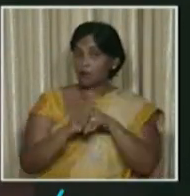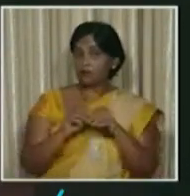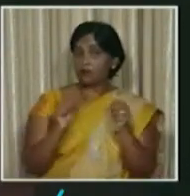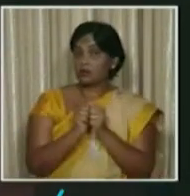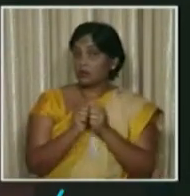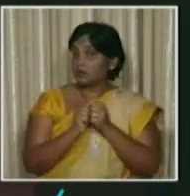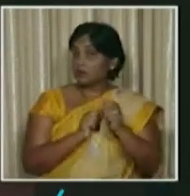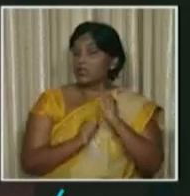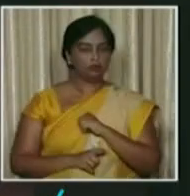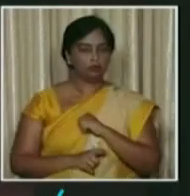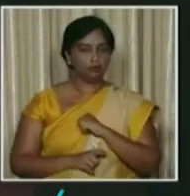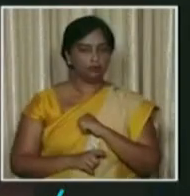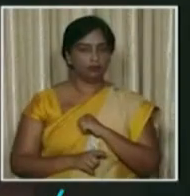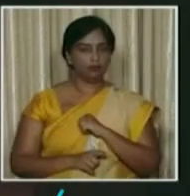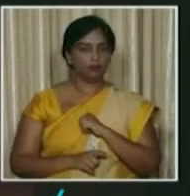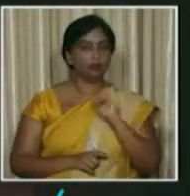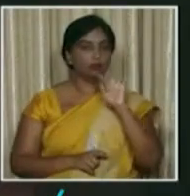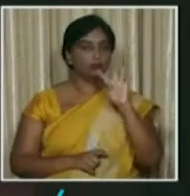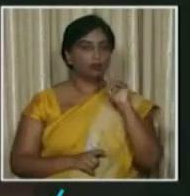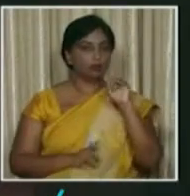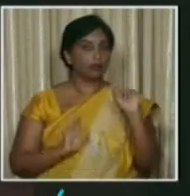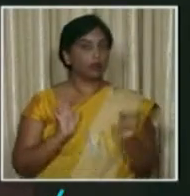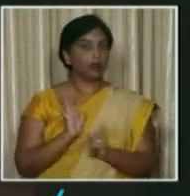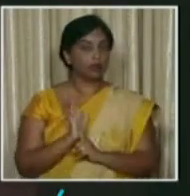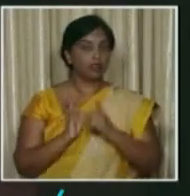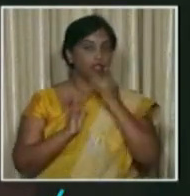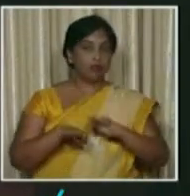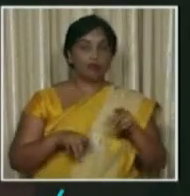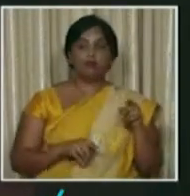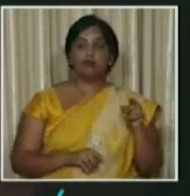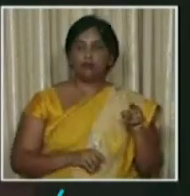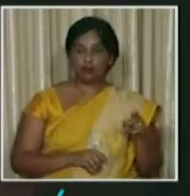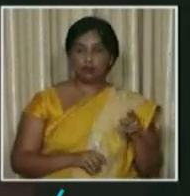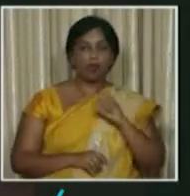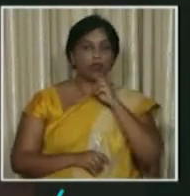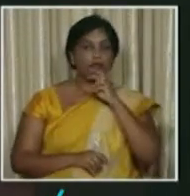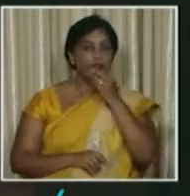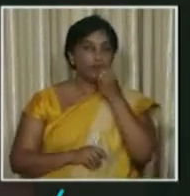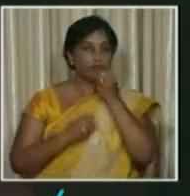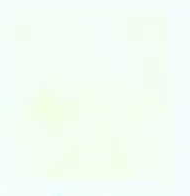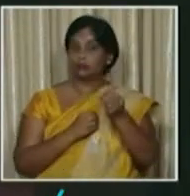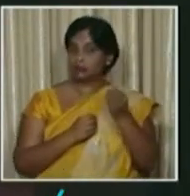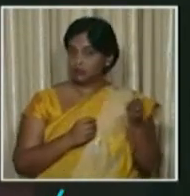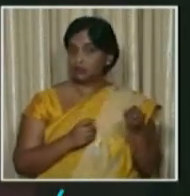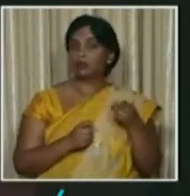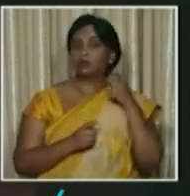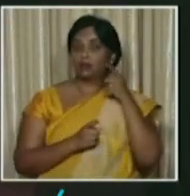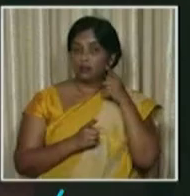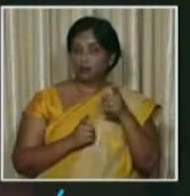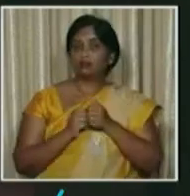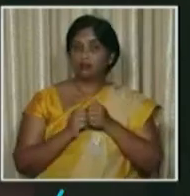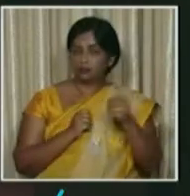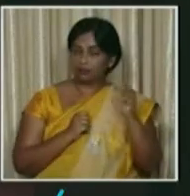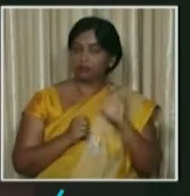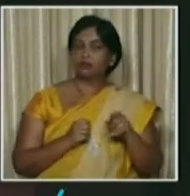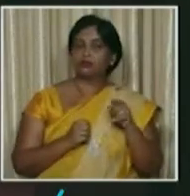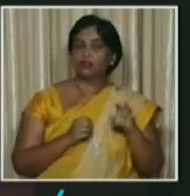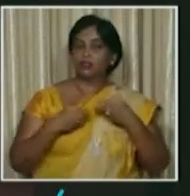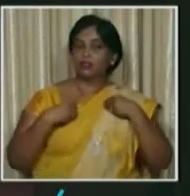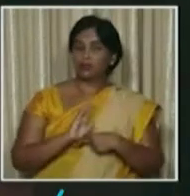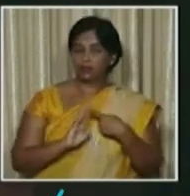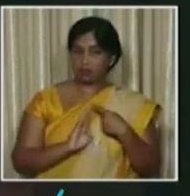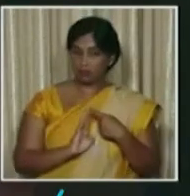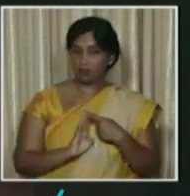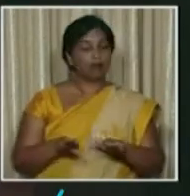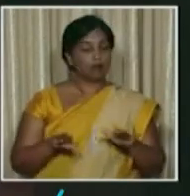විය යුත්තේ ඉංග්‍රීසි. 41 ලක්ෂ පාසල් දූ දරුවන්ට දිවාහාරය ලබා දෙන්නට ඔබතුමාලා කටයුතු කරන්න. බංකොලොත්